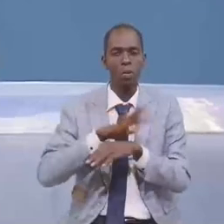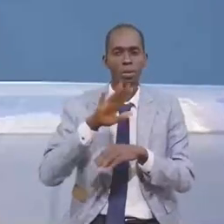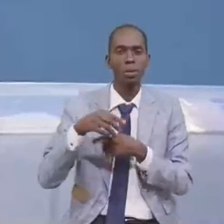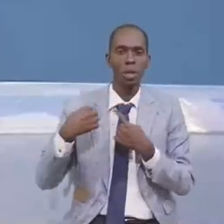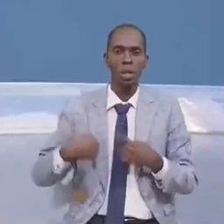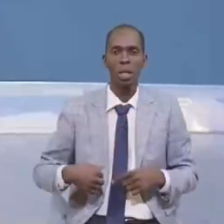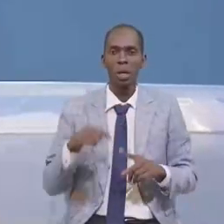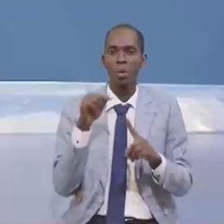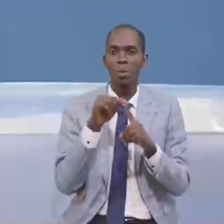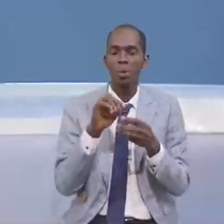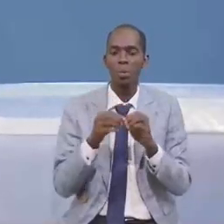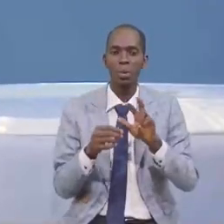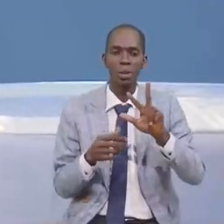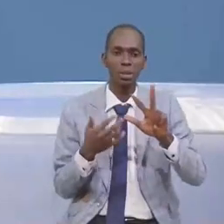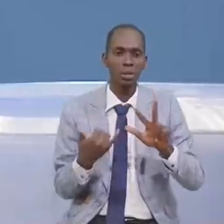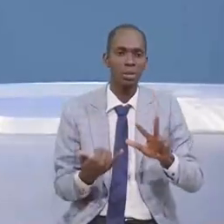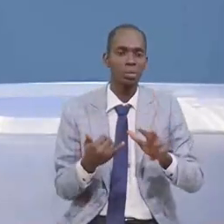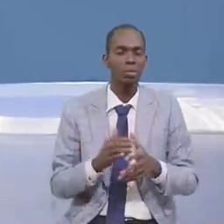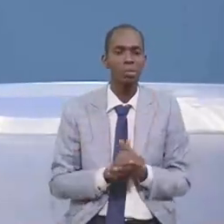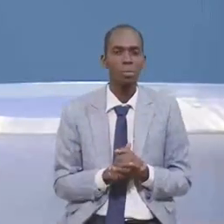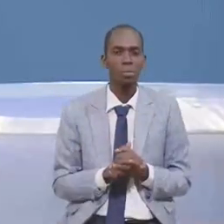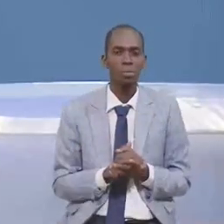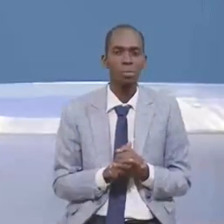Le troisième point maintenant.